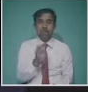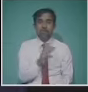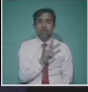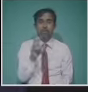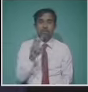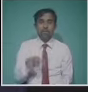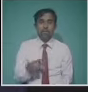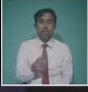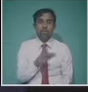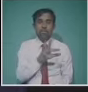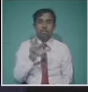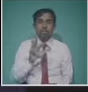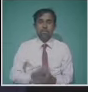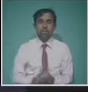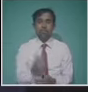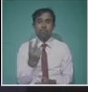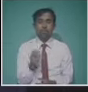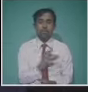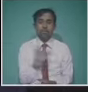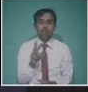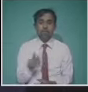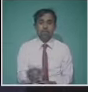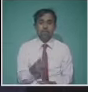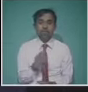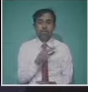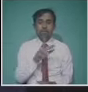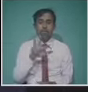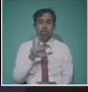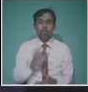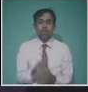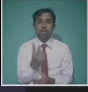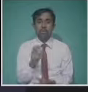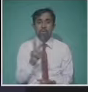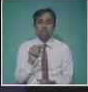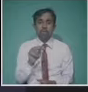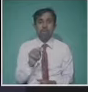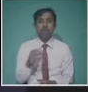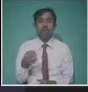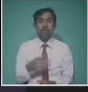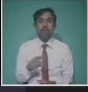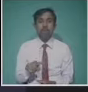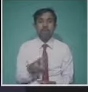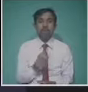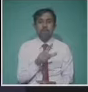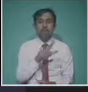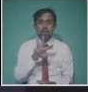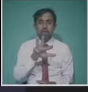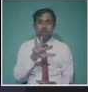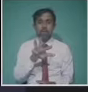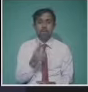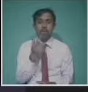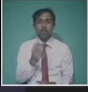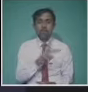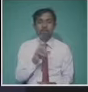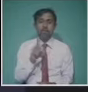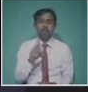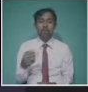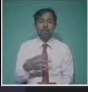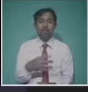2018 දින 219ක්, 2019 දින 289ක්, 2020 දින 279ක්, 2021